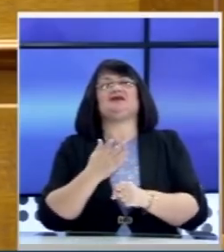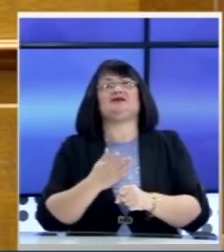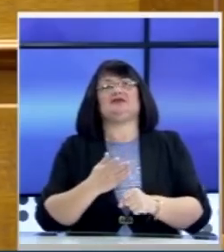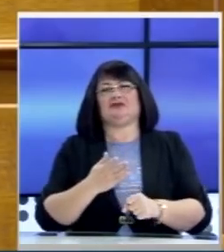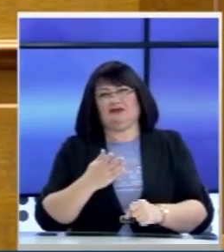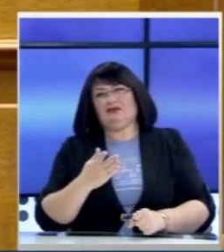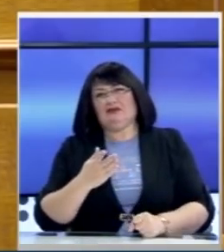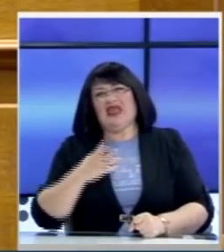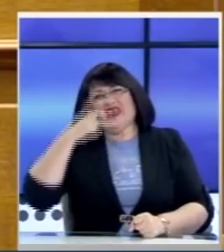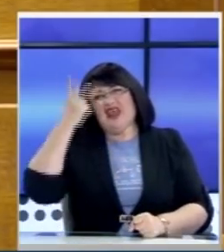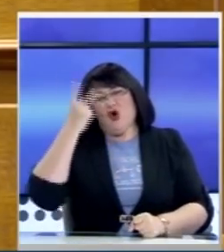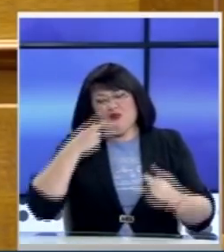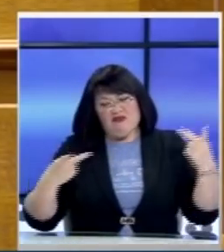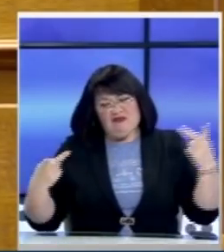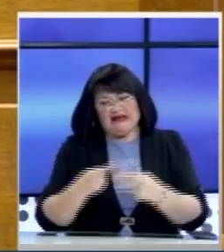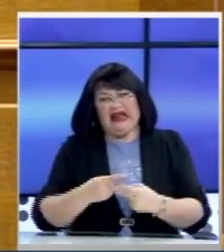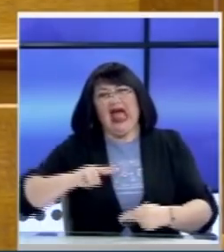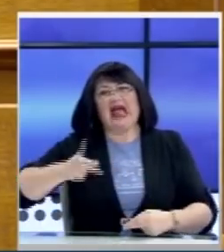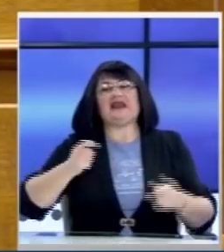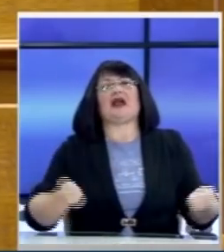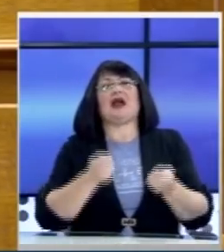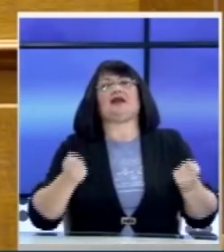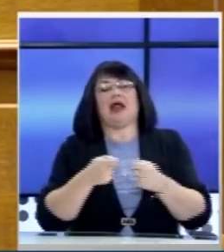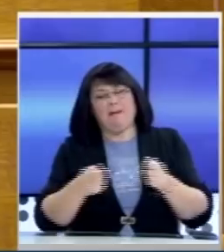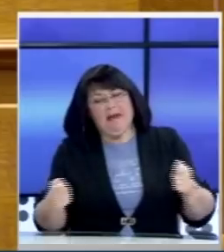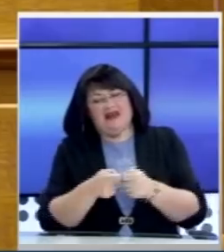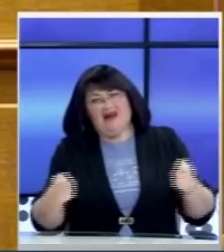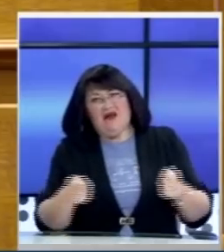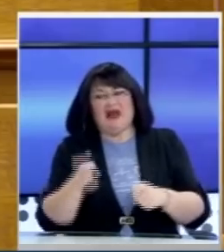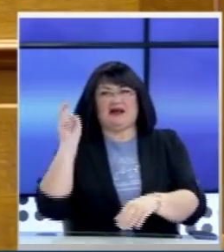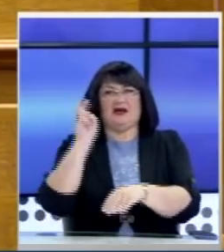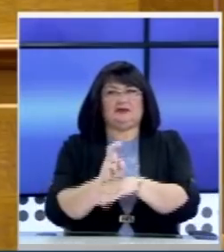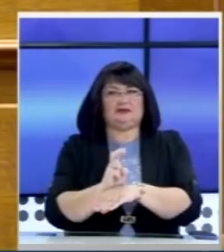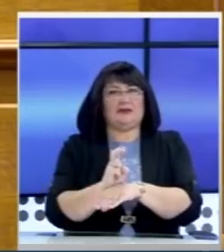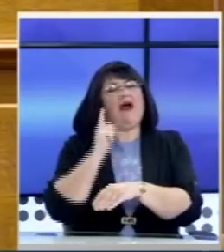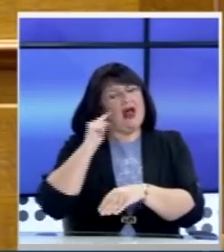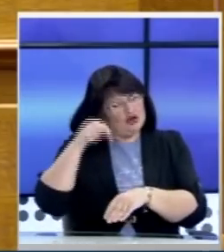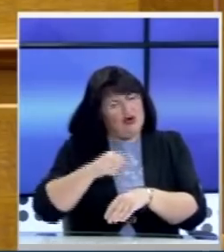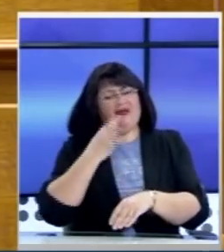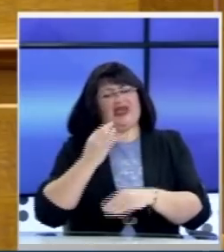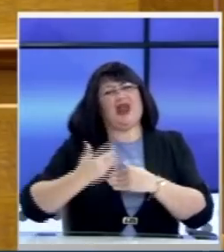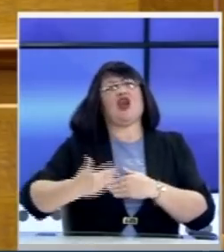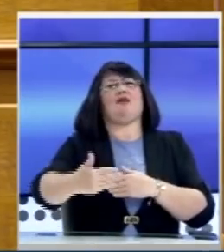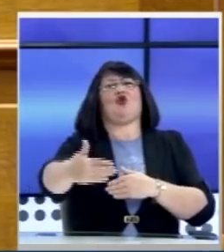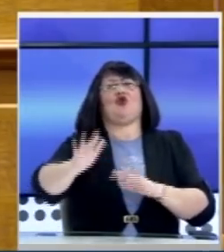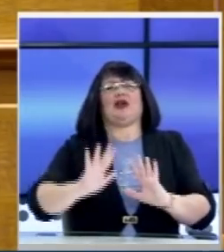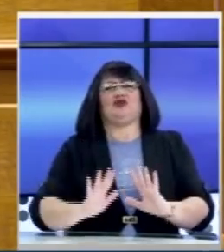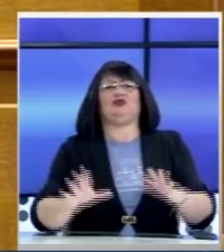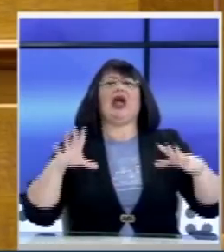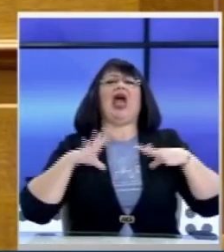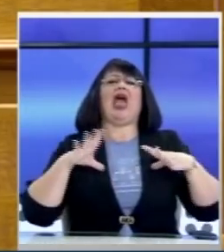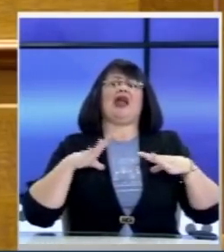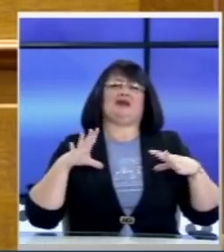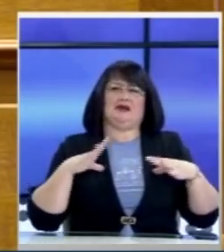δικαιώματα, για να υλοποιήσετε αντεργατικά μέτρα που ξέμειναν στα δικά σας συρτάρια ή τα βρήκατε έτοιμα